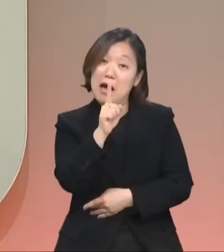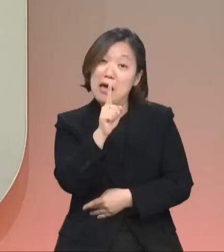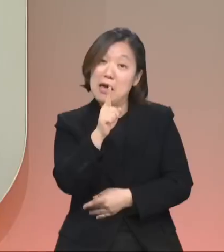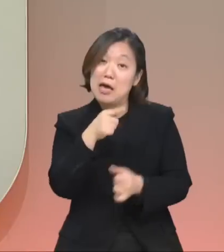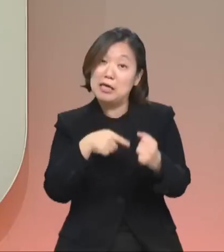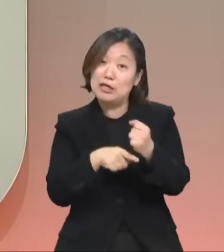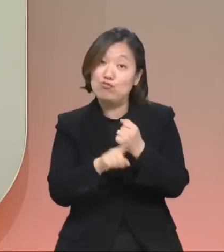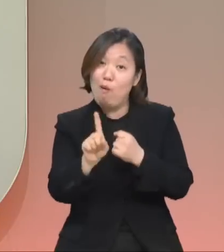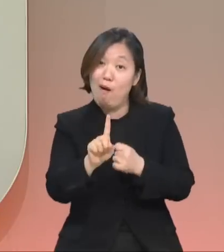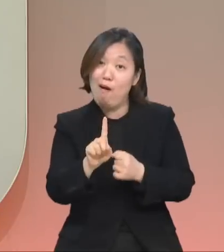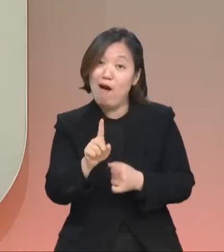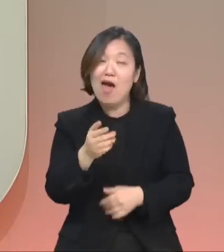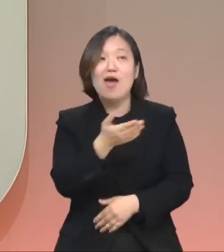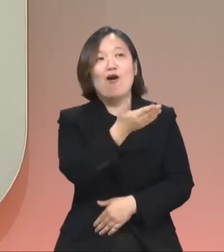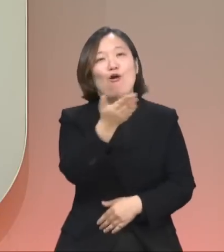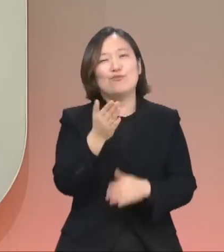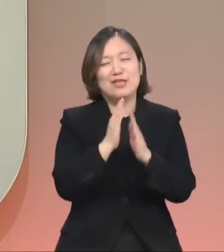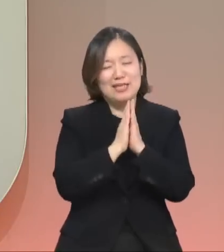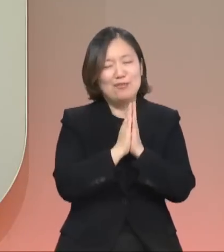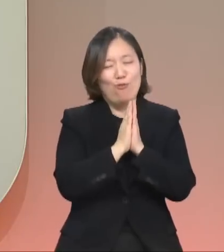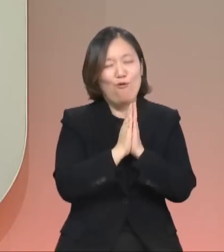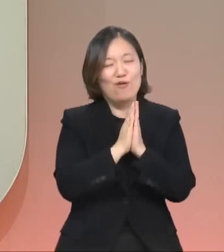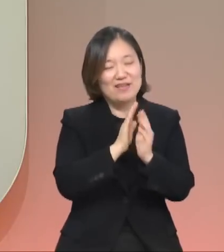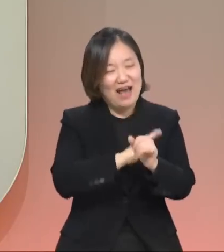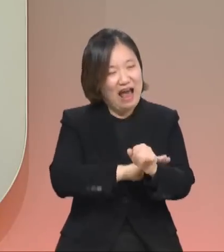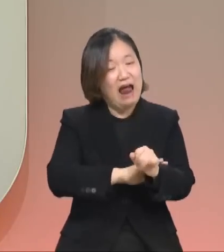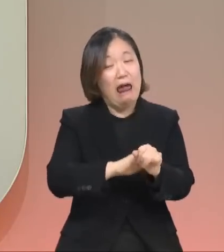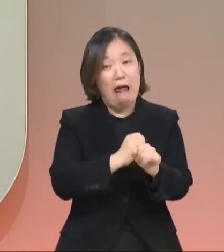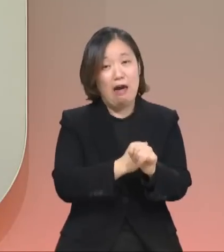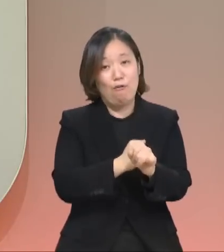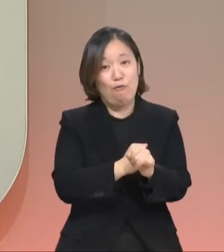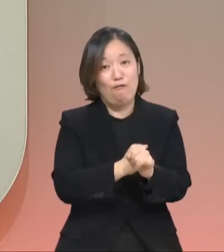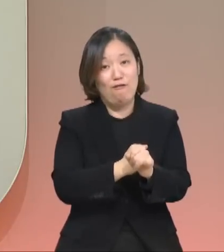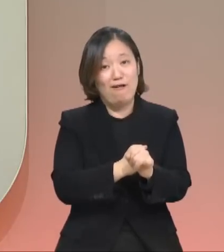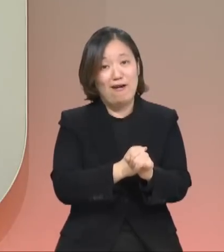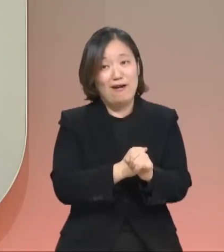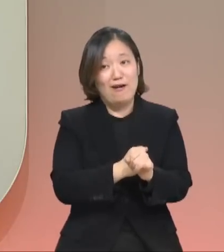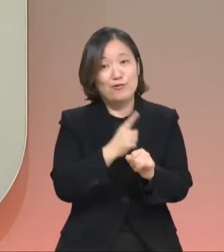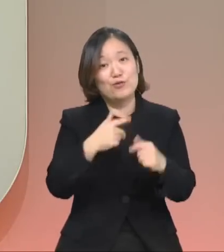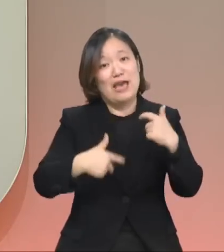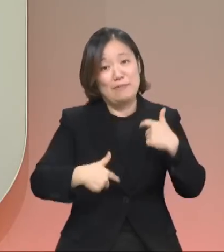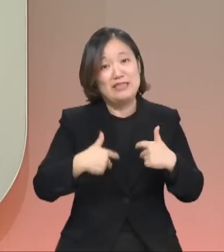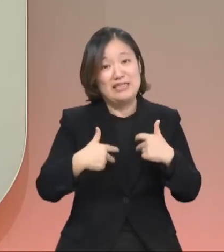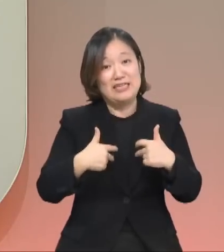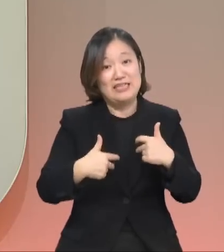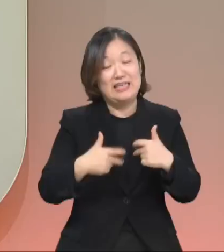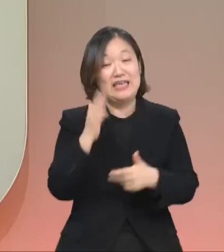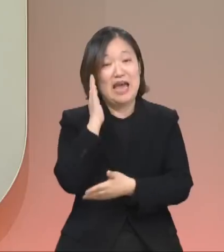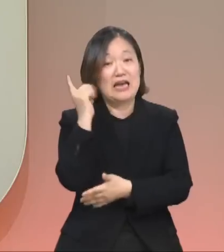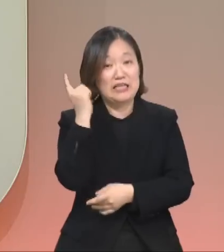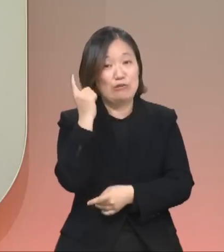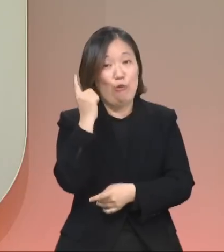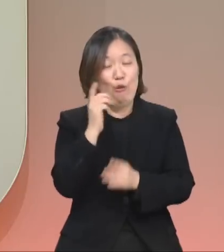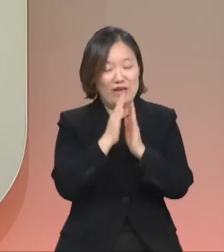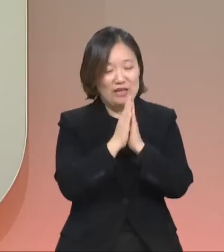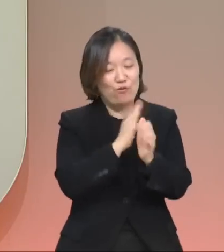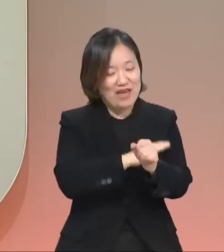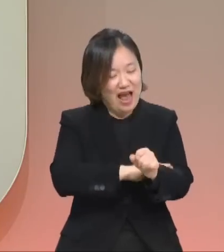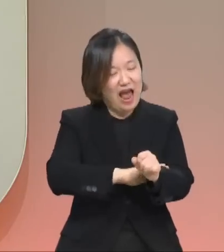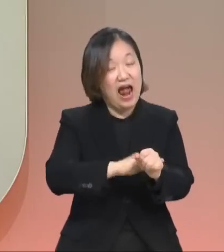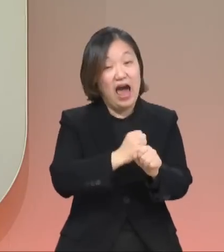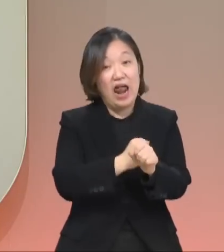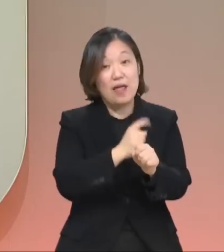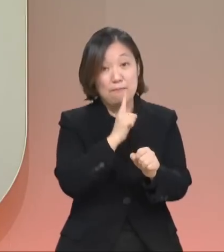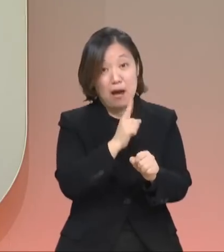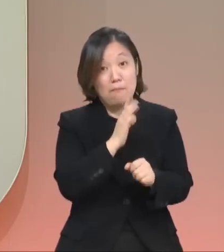여러분 기도 열심히 하라는 뜻에서 저도 방편법으로 얘기하는 거지 궁극적으로이 완전의